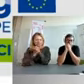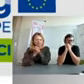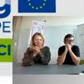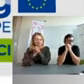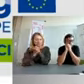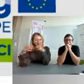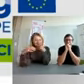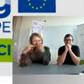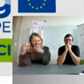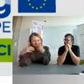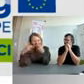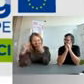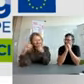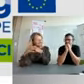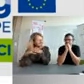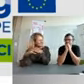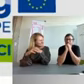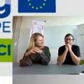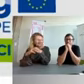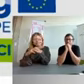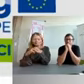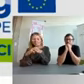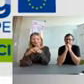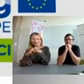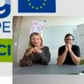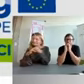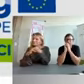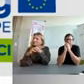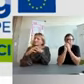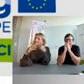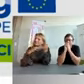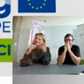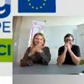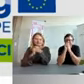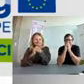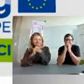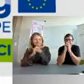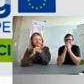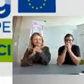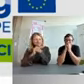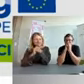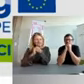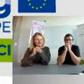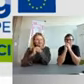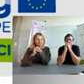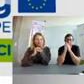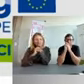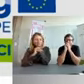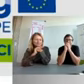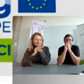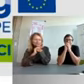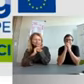klassische Baubranche, die eher Rechtsdenker sind, und auch die Kreativwirtschaft, die eher Linksdenker sind, in einem